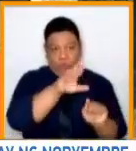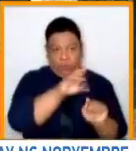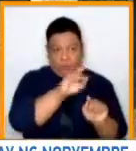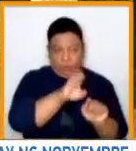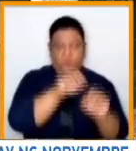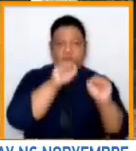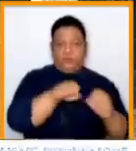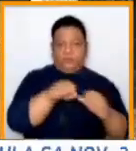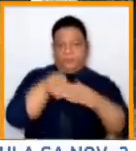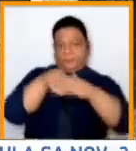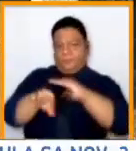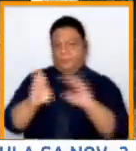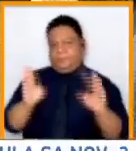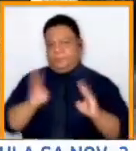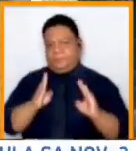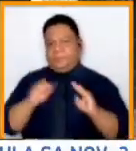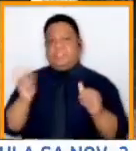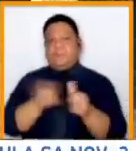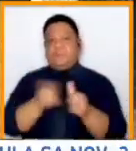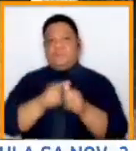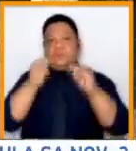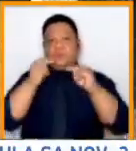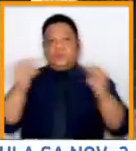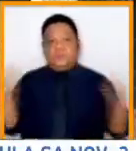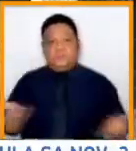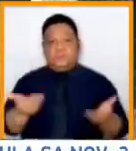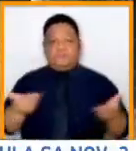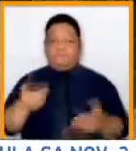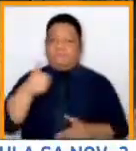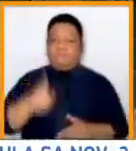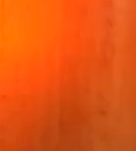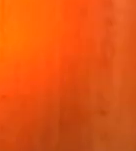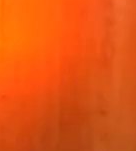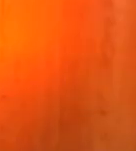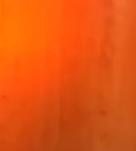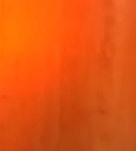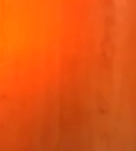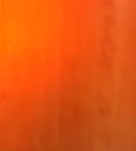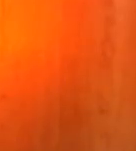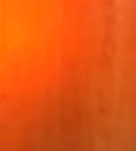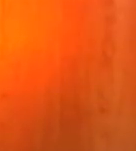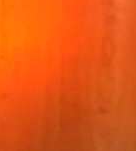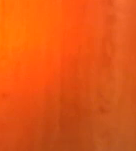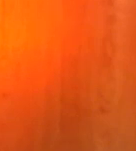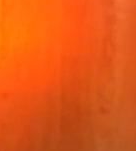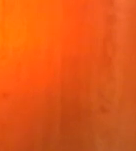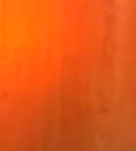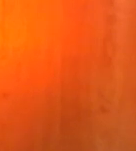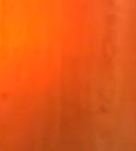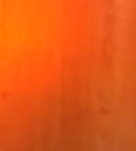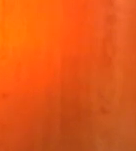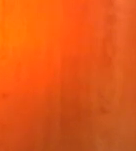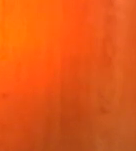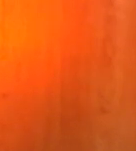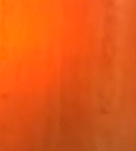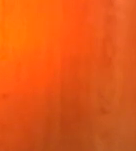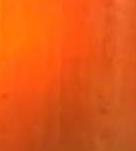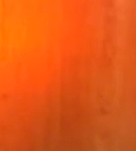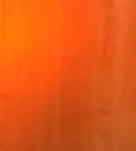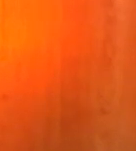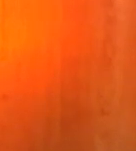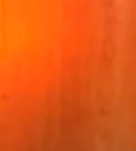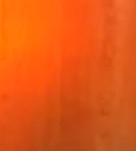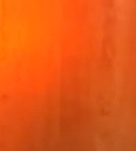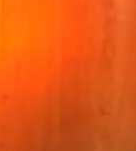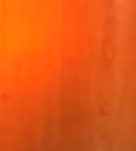sa Baguio City. Ako po si Darlene Kay, buong puso para sa Pilipino. Kapuso, mauna ka sa mga balita. Panoorin ang unang